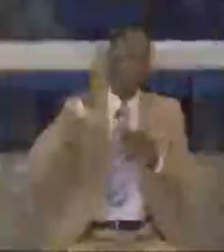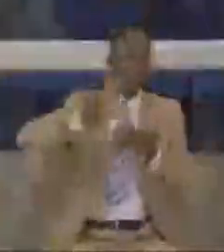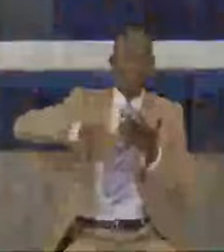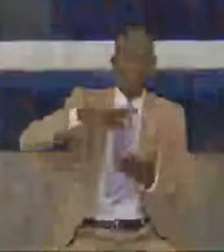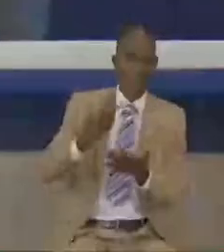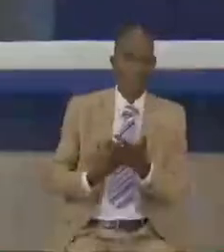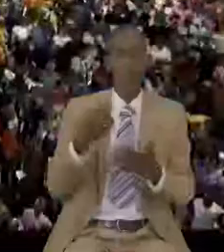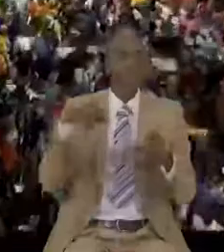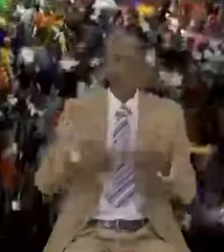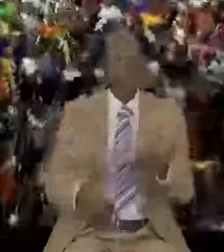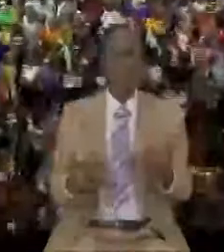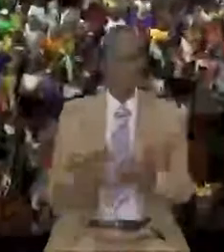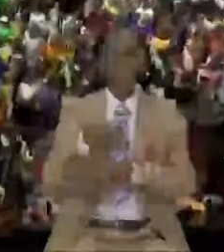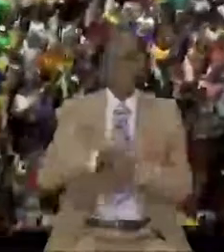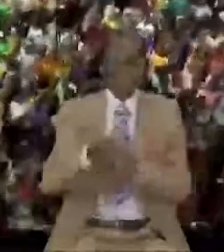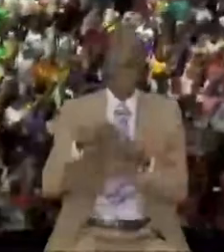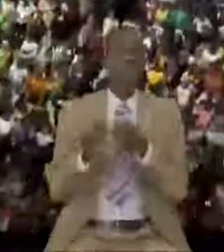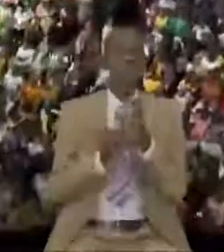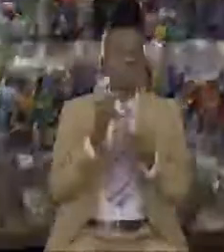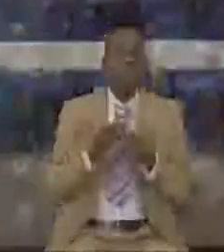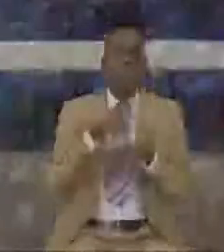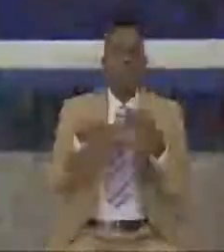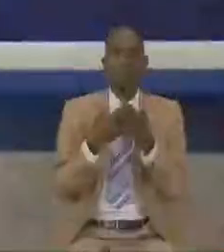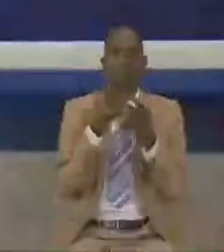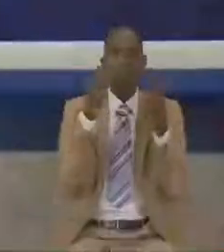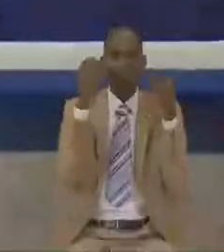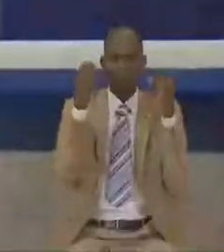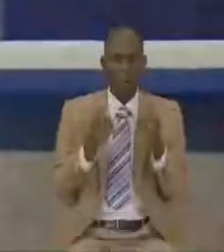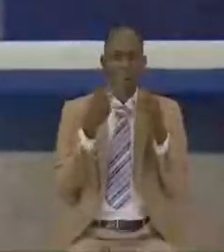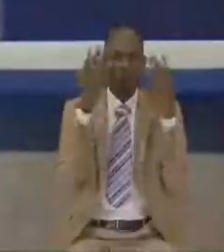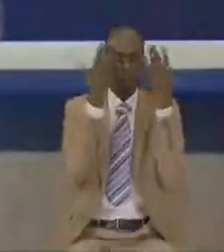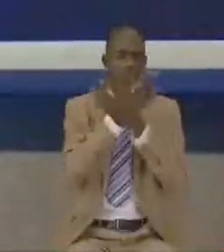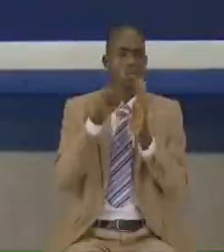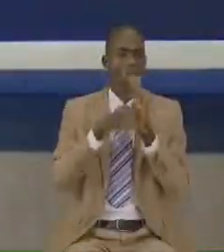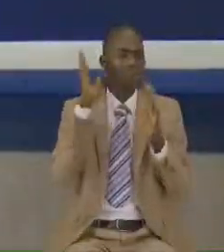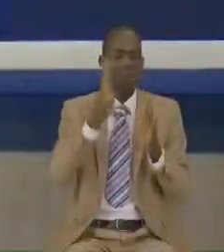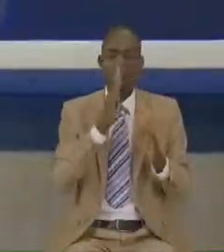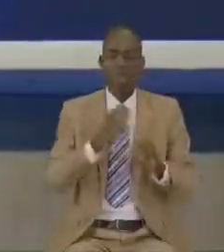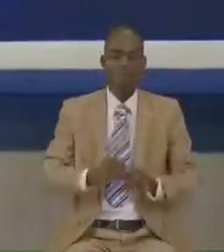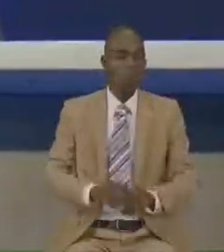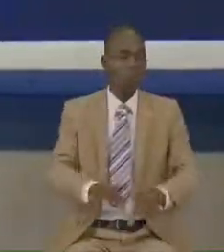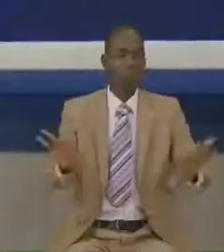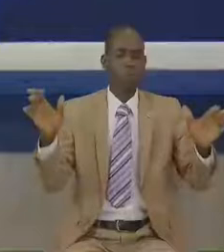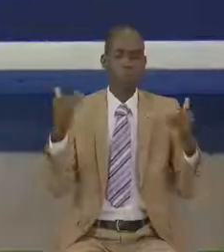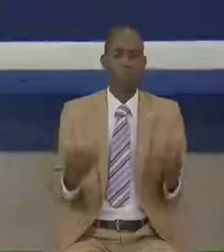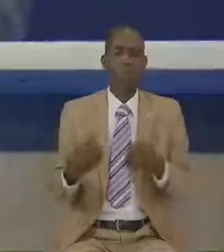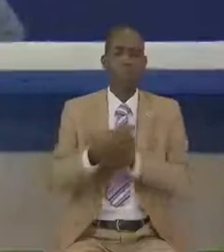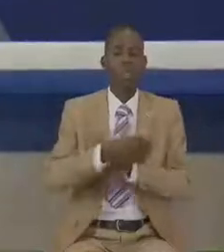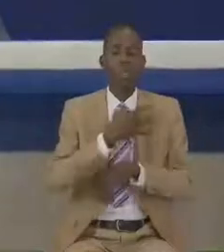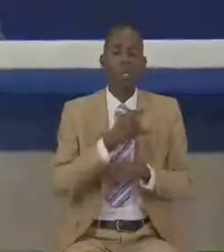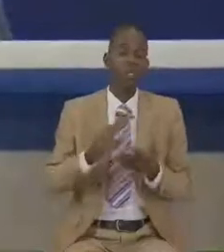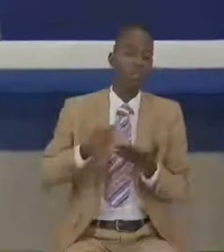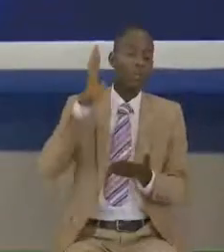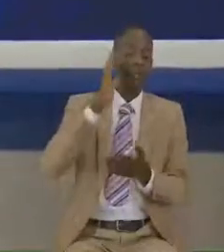Nos murs de Jéricho vont tomber aujourd'hui. Toutes ces puissances des ténèbres seront dispersées